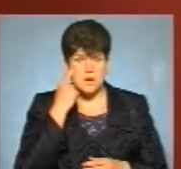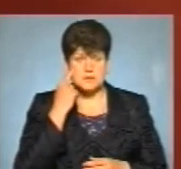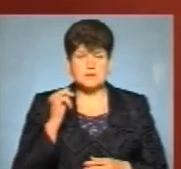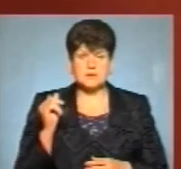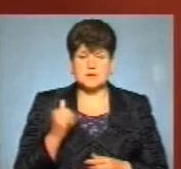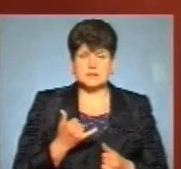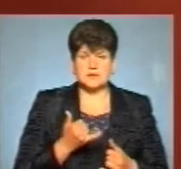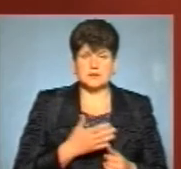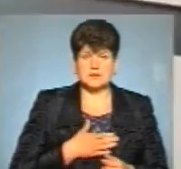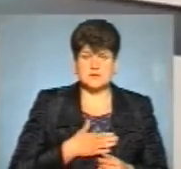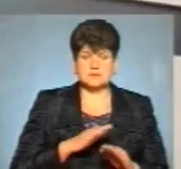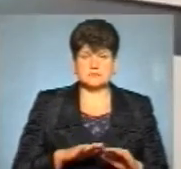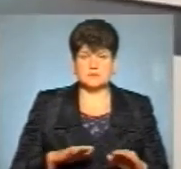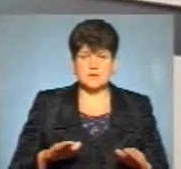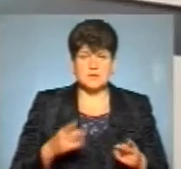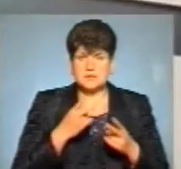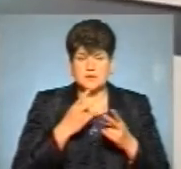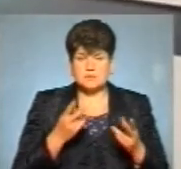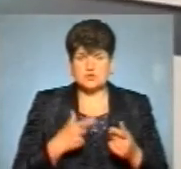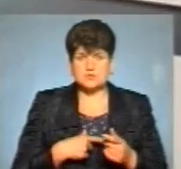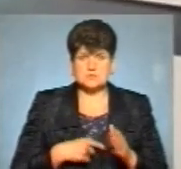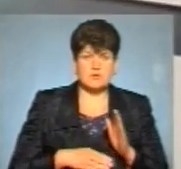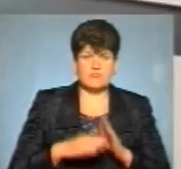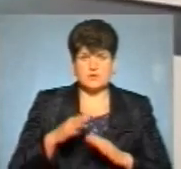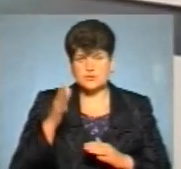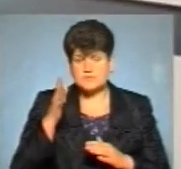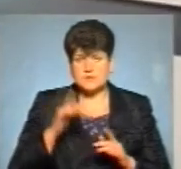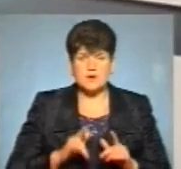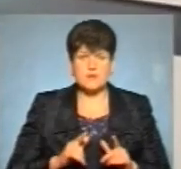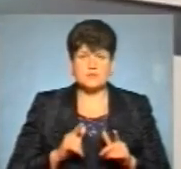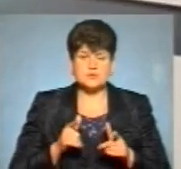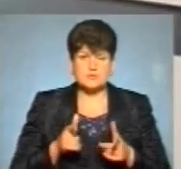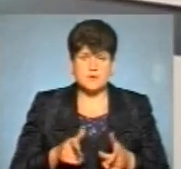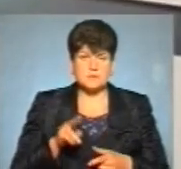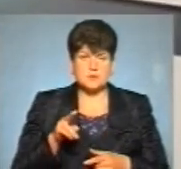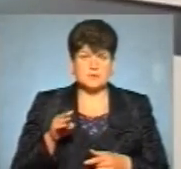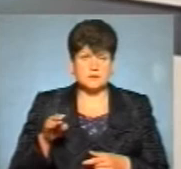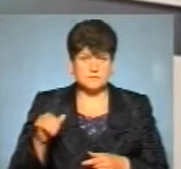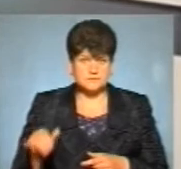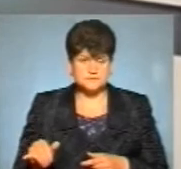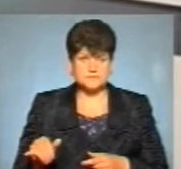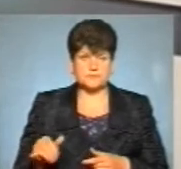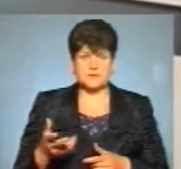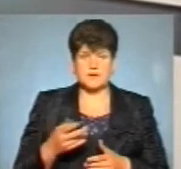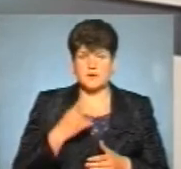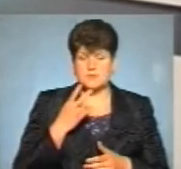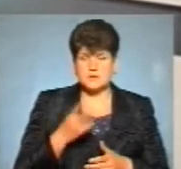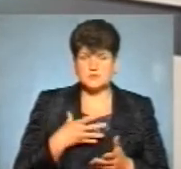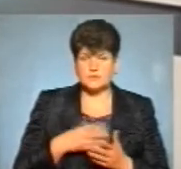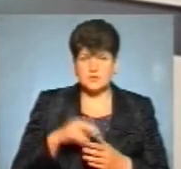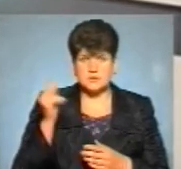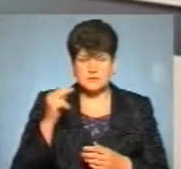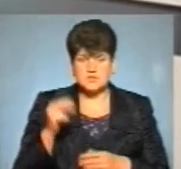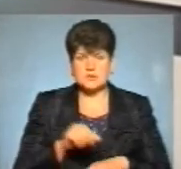для наших учнів, які не бачать себе в вищій освіті, а вступають в заклади професійної освіти, які бачать своє навчання